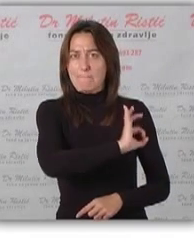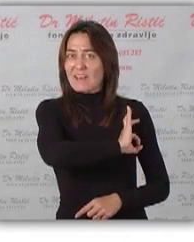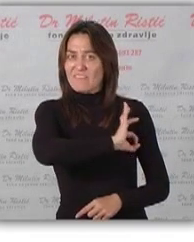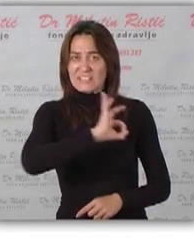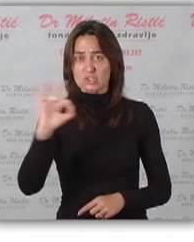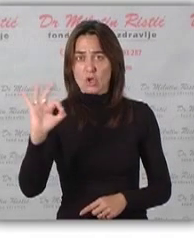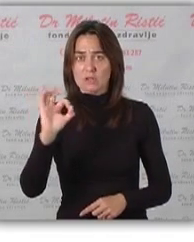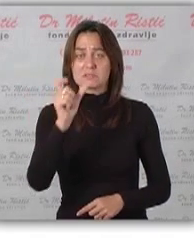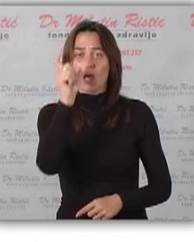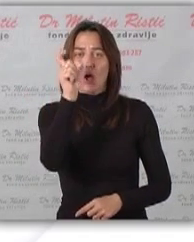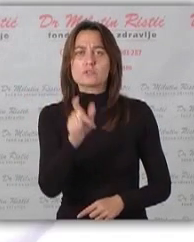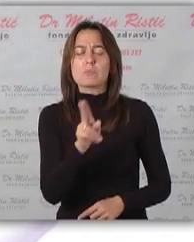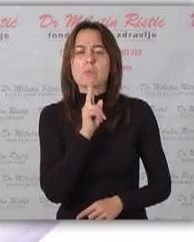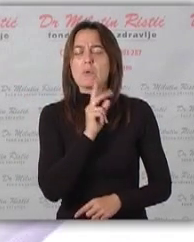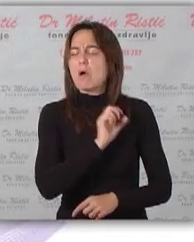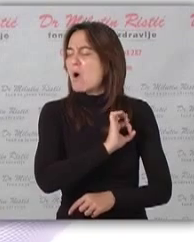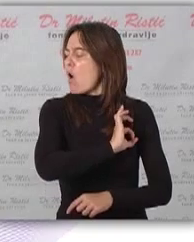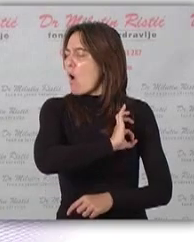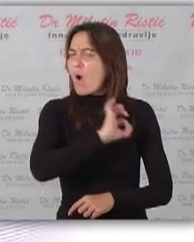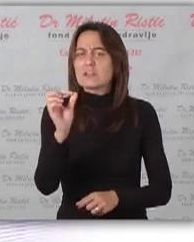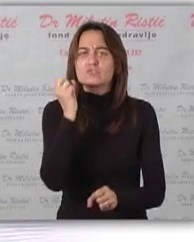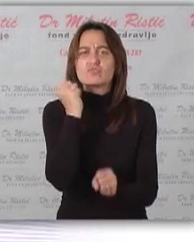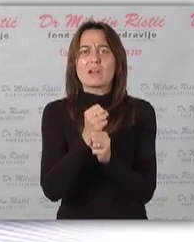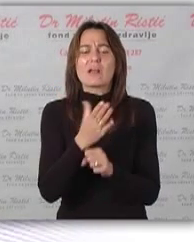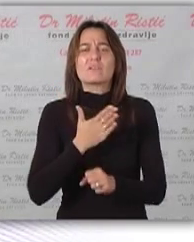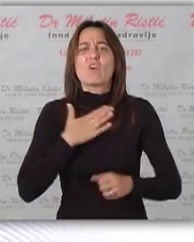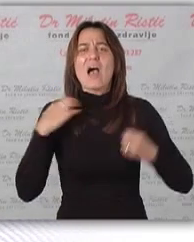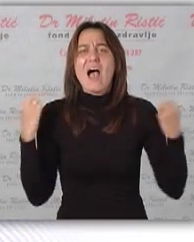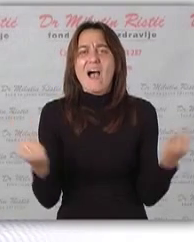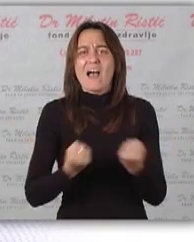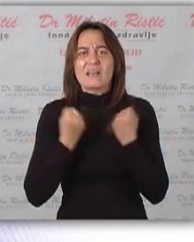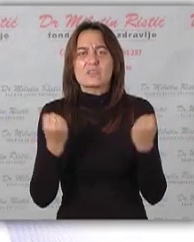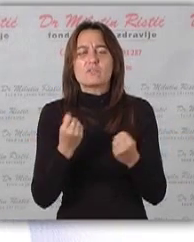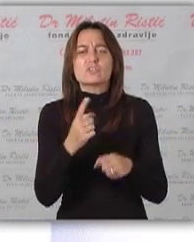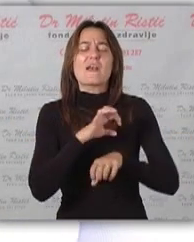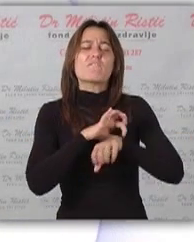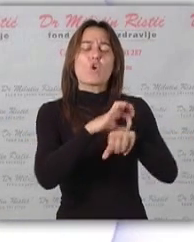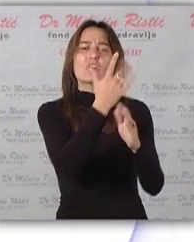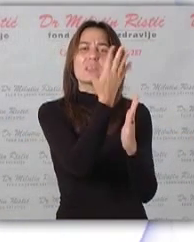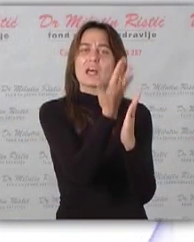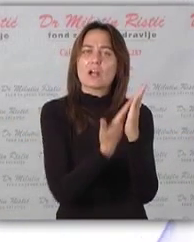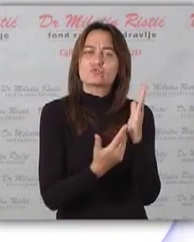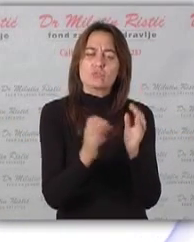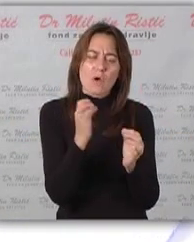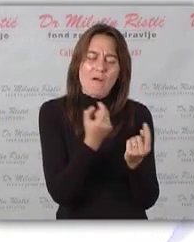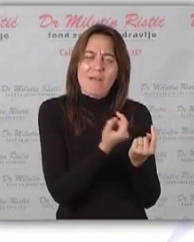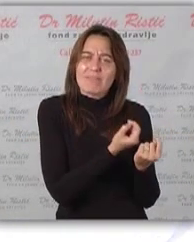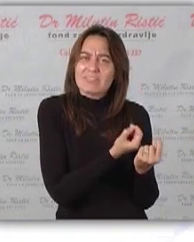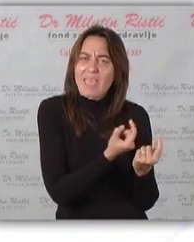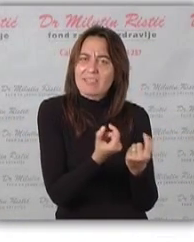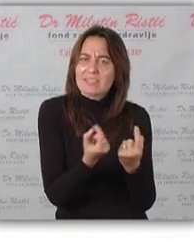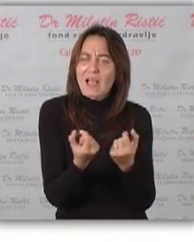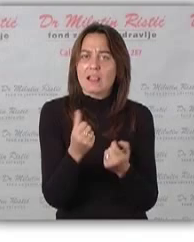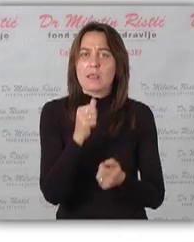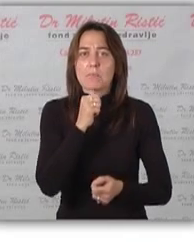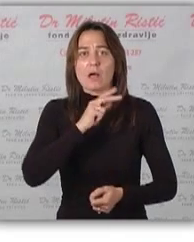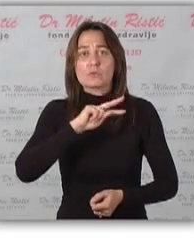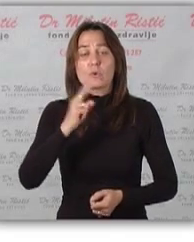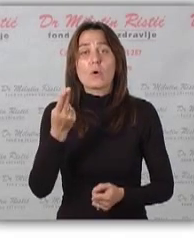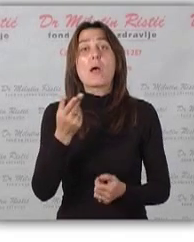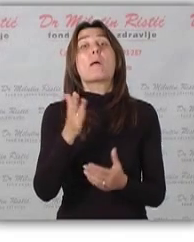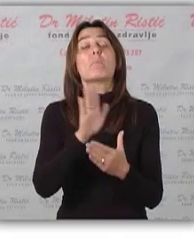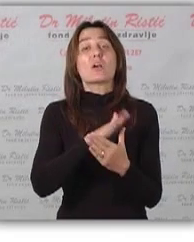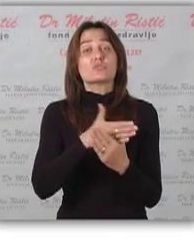da je perfekcionista osoba koja savršeno obavlja svoje aktivnosti, koja je vrlo efikasna, vodi račune o detaljima